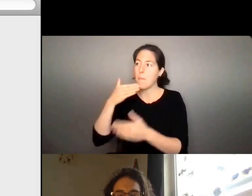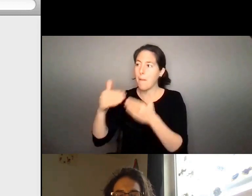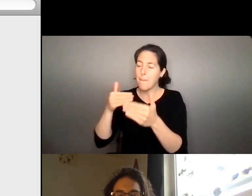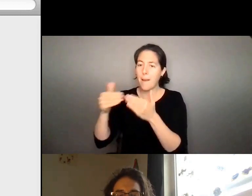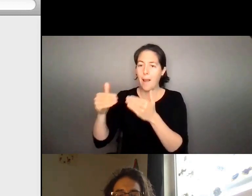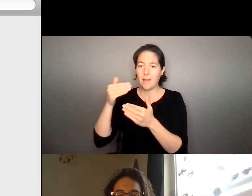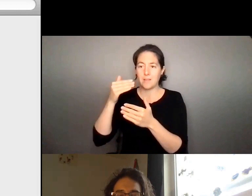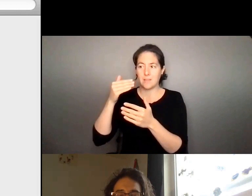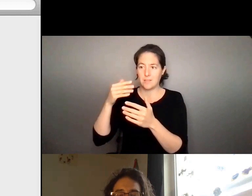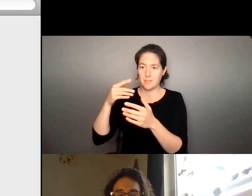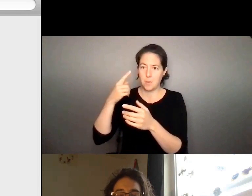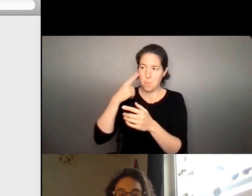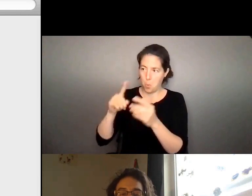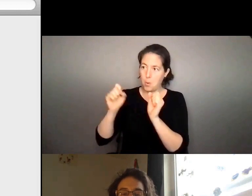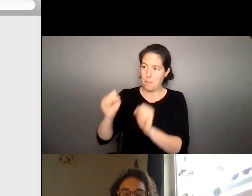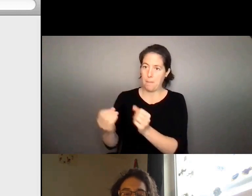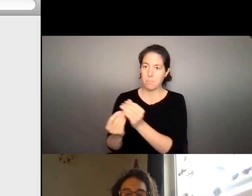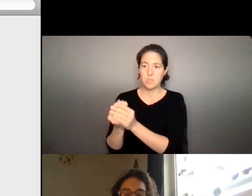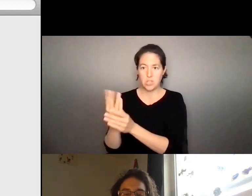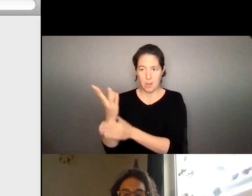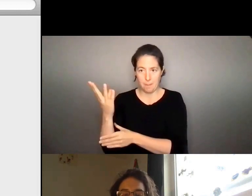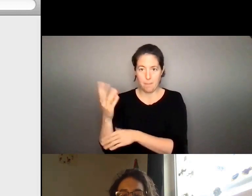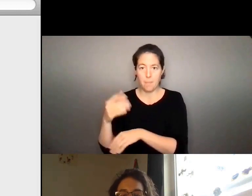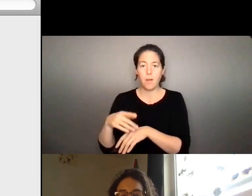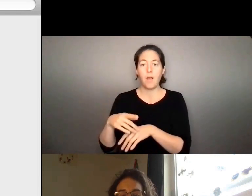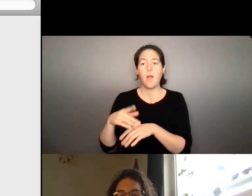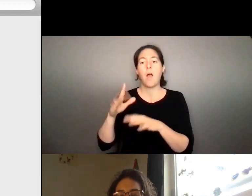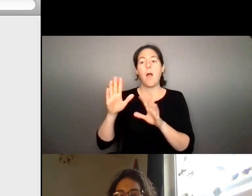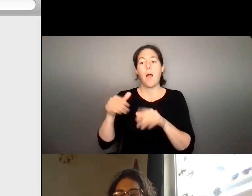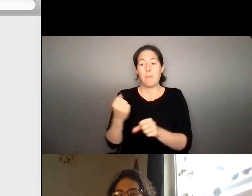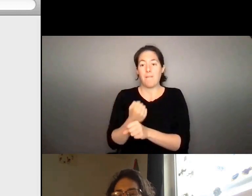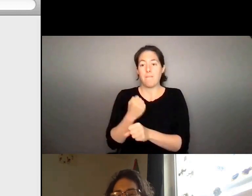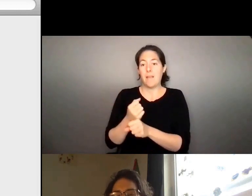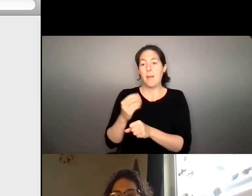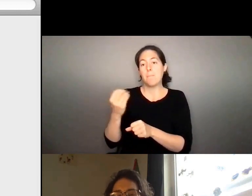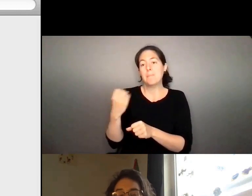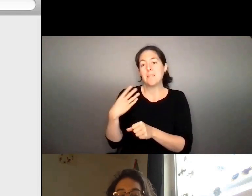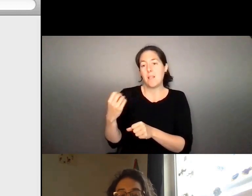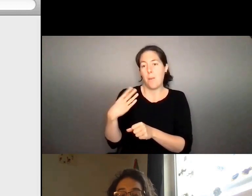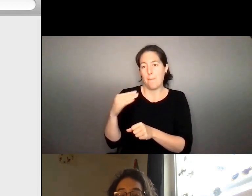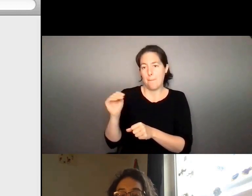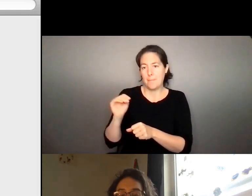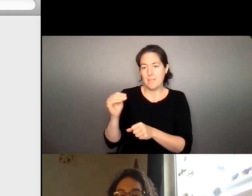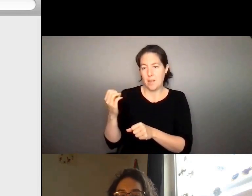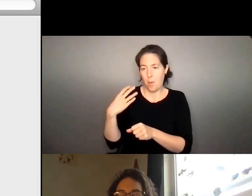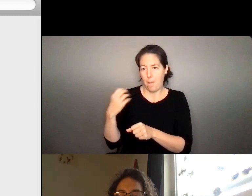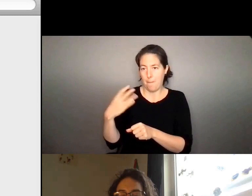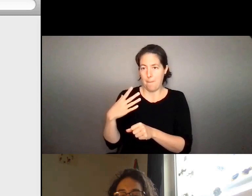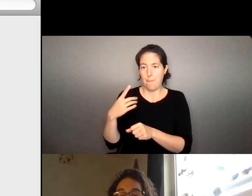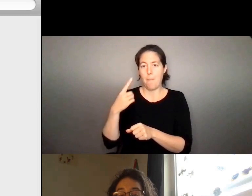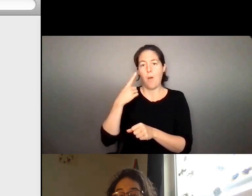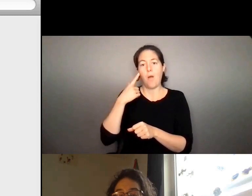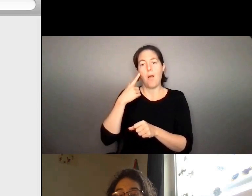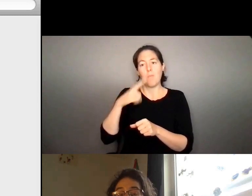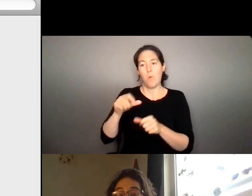où ils peuvent germer. Puis de là, ils vont former un mycélium, hein, qui est vraiment la version pérenne de cet organisme-là. Tout à